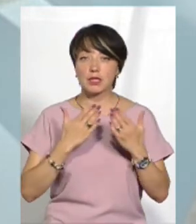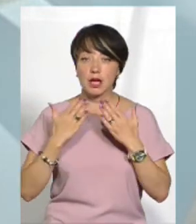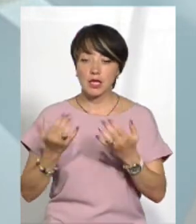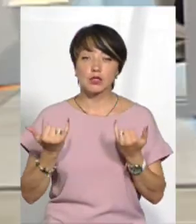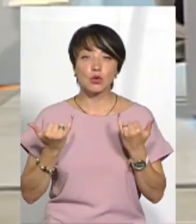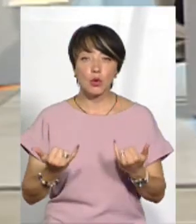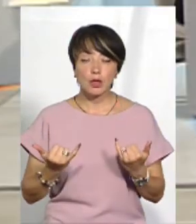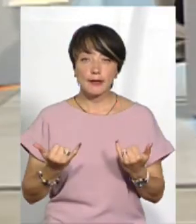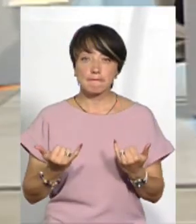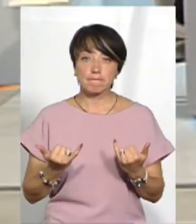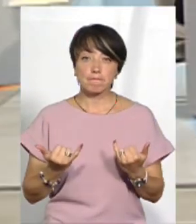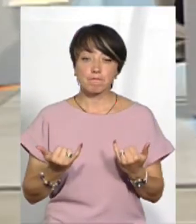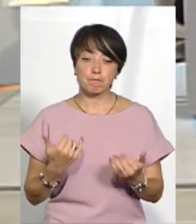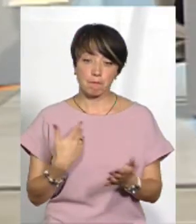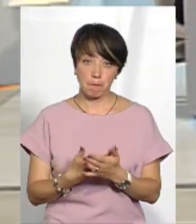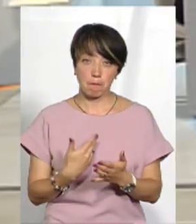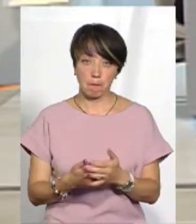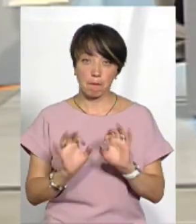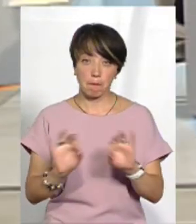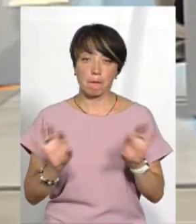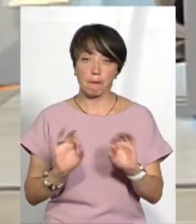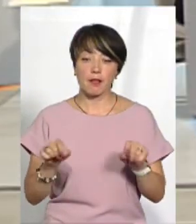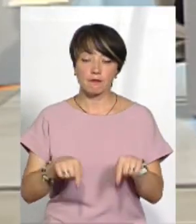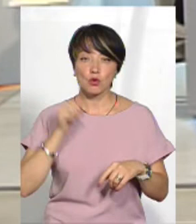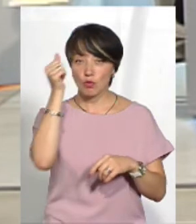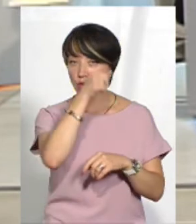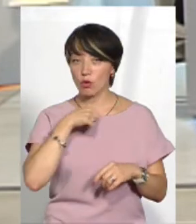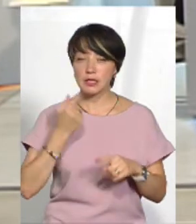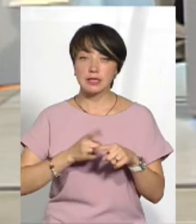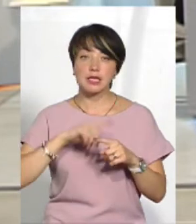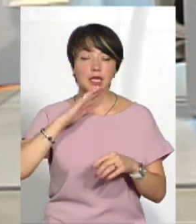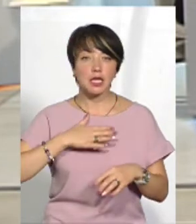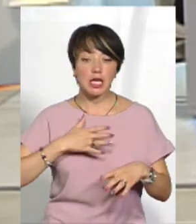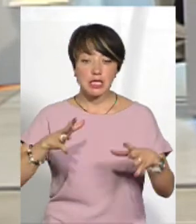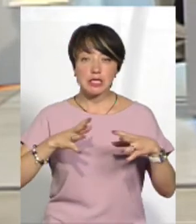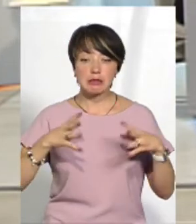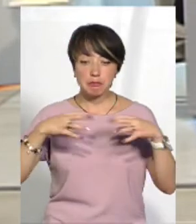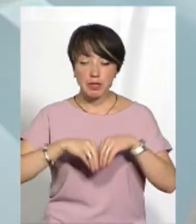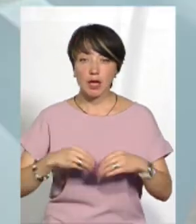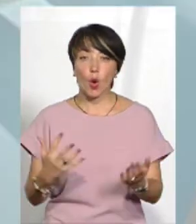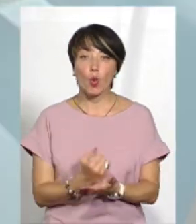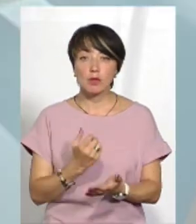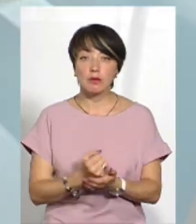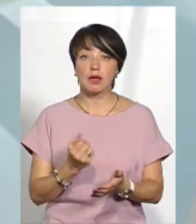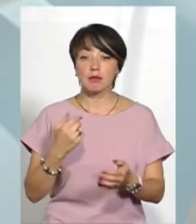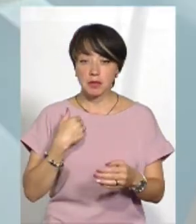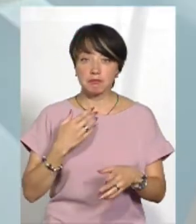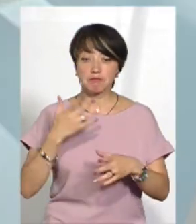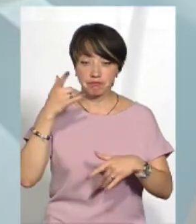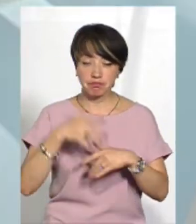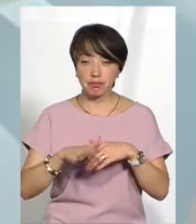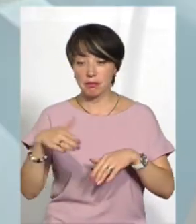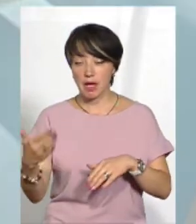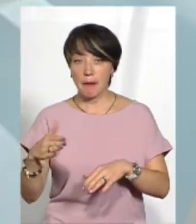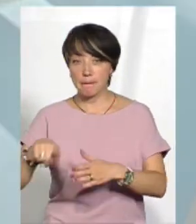Ми сьогодні, я хочу навести приклад, ми в цьому році, це є наш спільний успіх, ми знайшли порозуміння